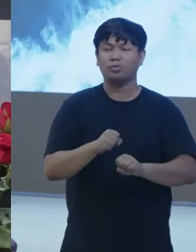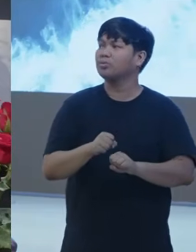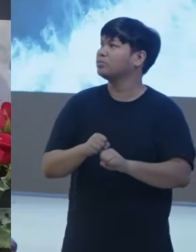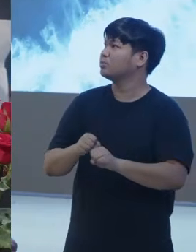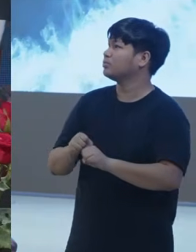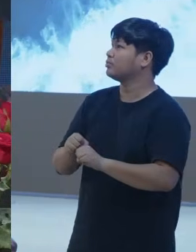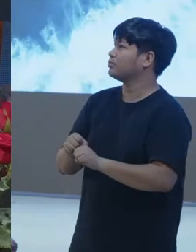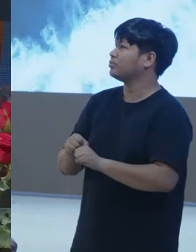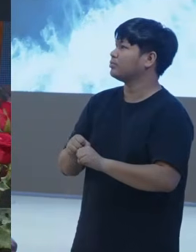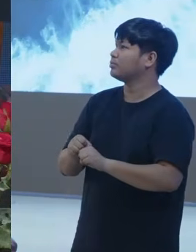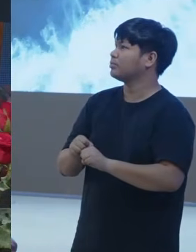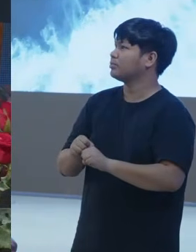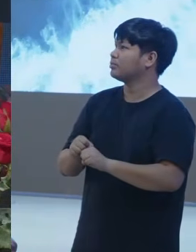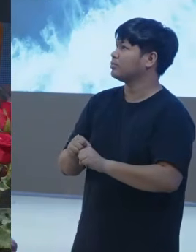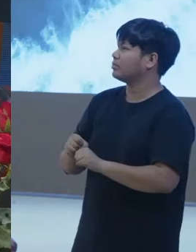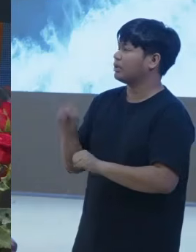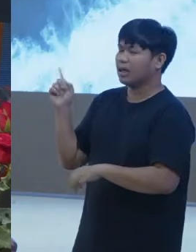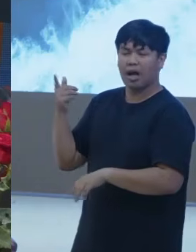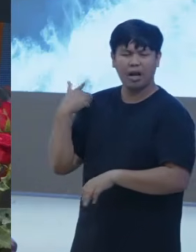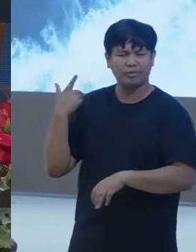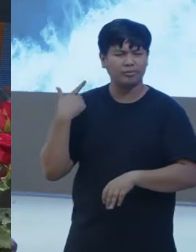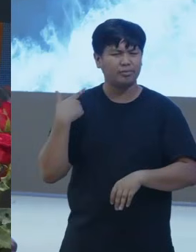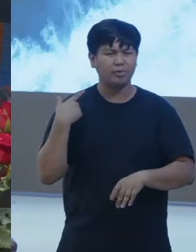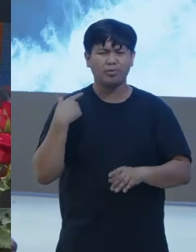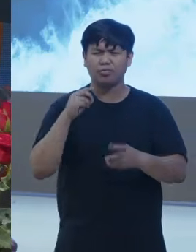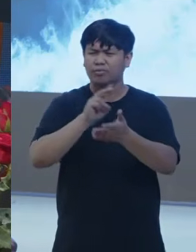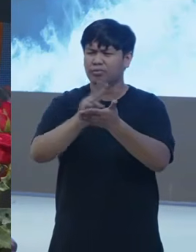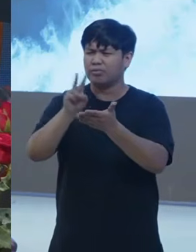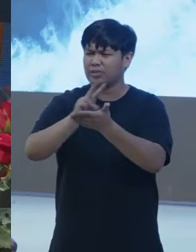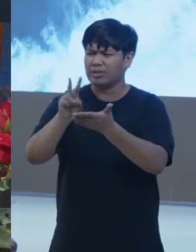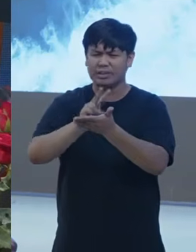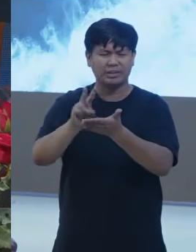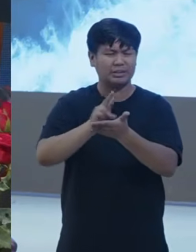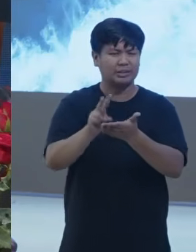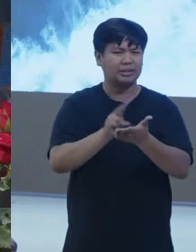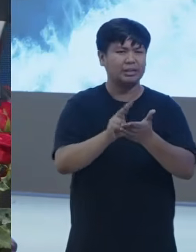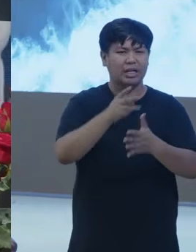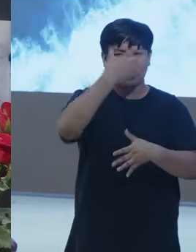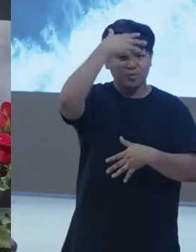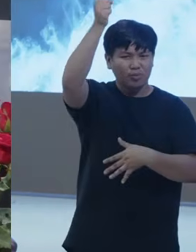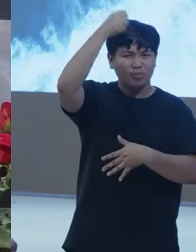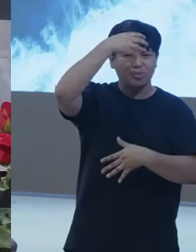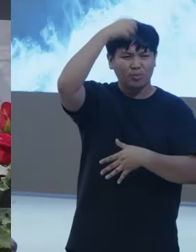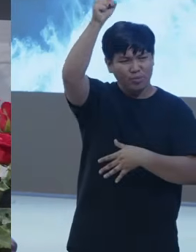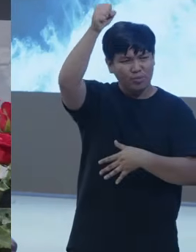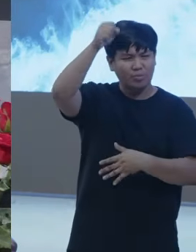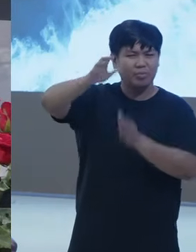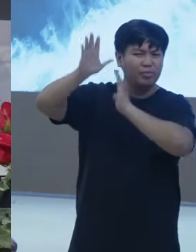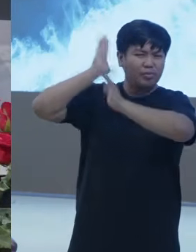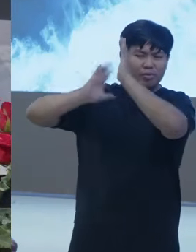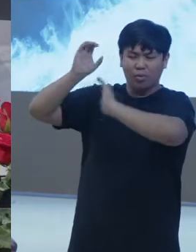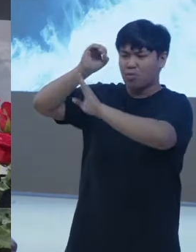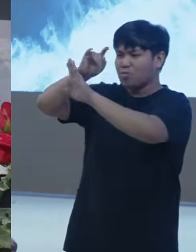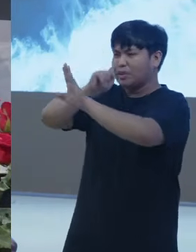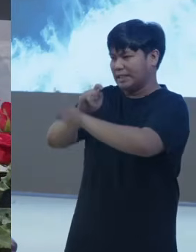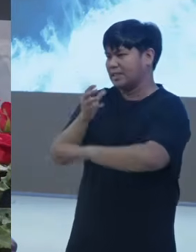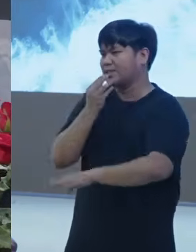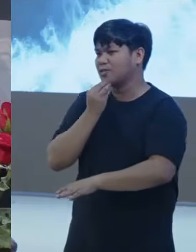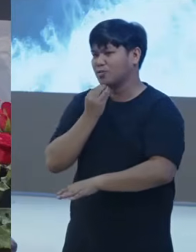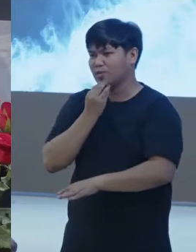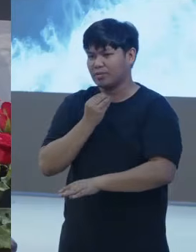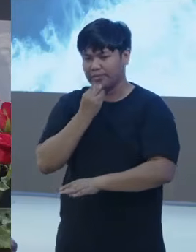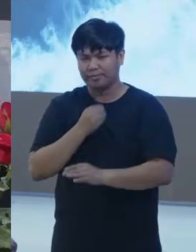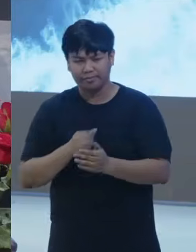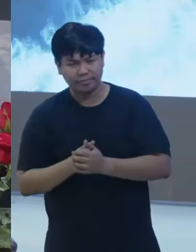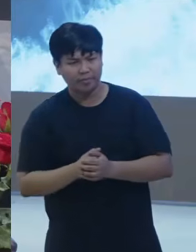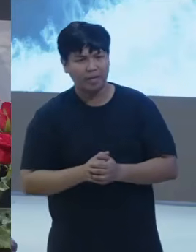formula, isang siguro verse na kanilang minemorya bilang mga propeta. At itong verse na